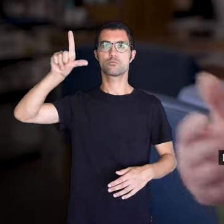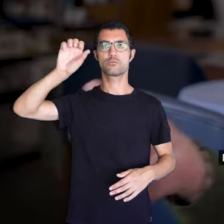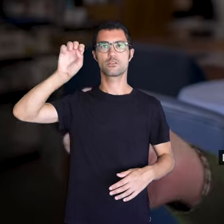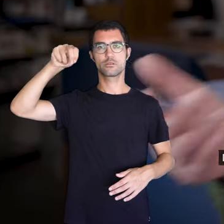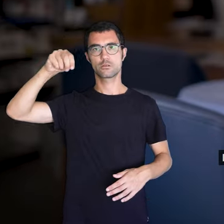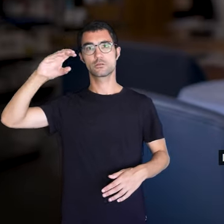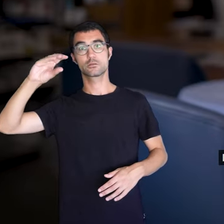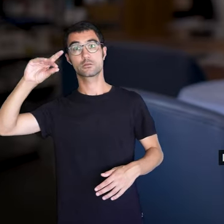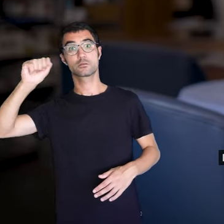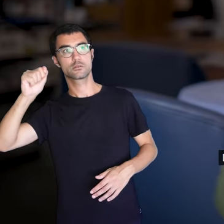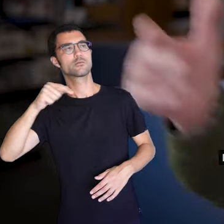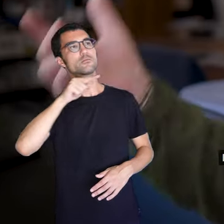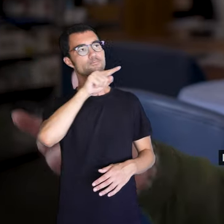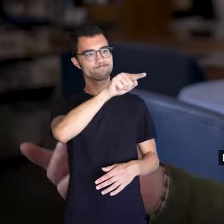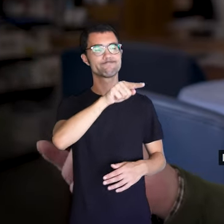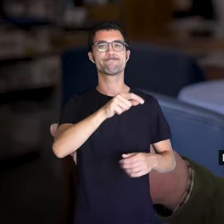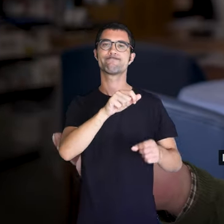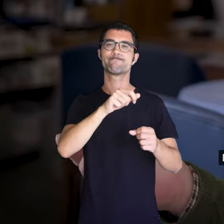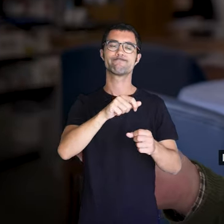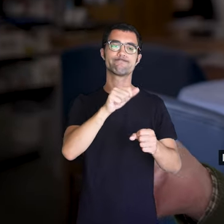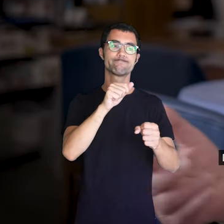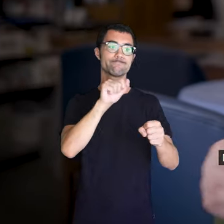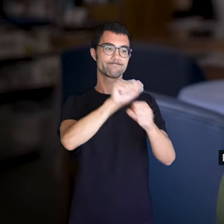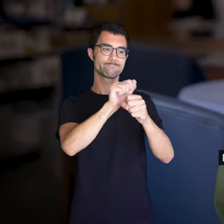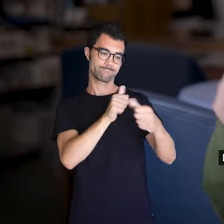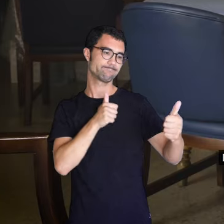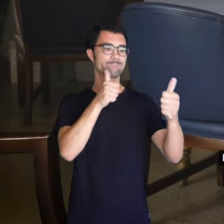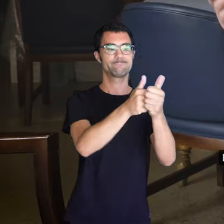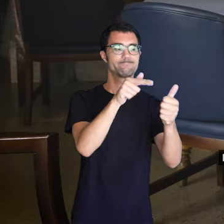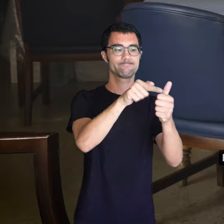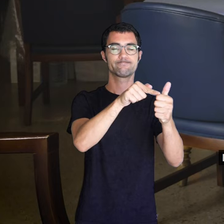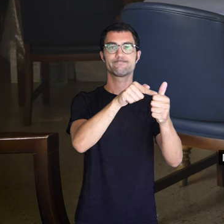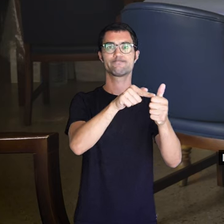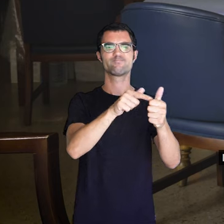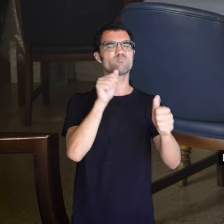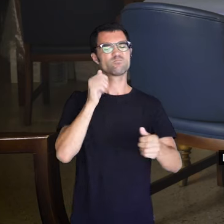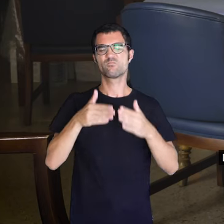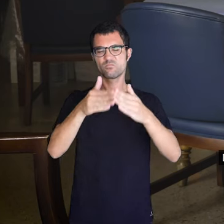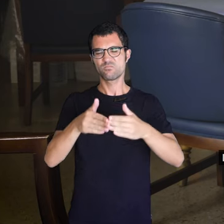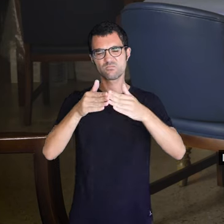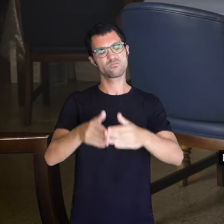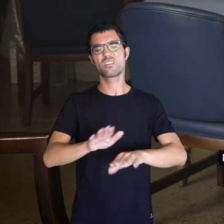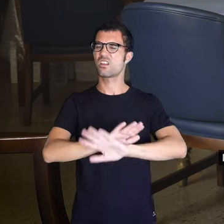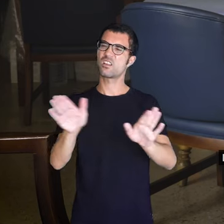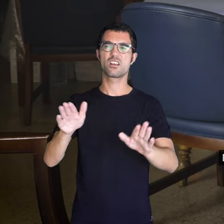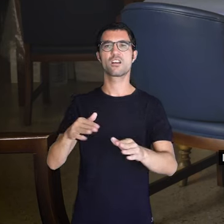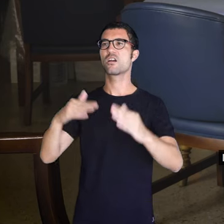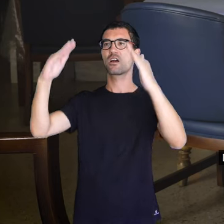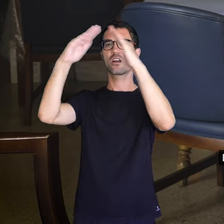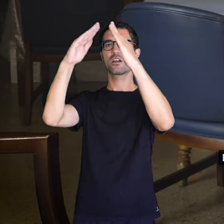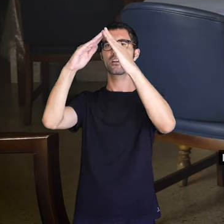fer, el gendre s'havia anat a fer persianes i no volia fer barques, i ell diu, jo en som massa